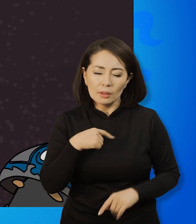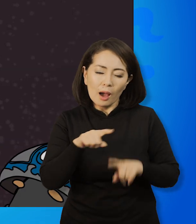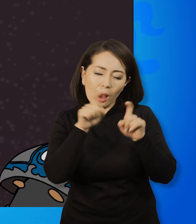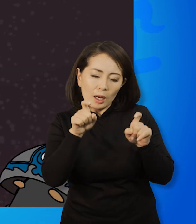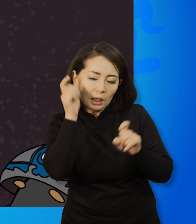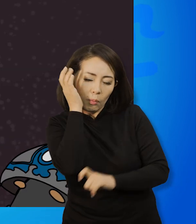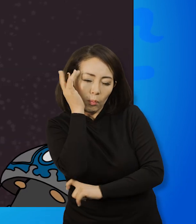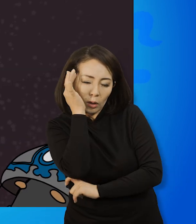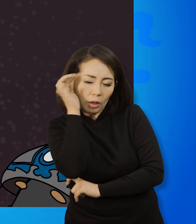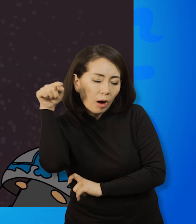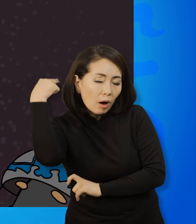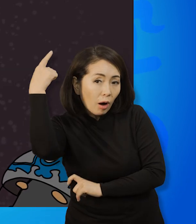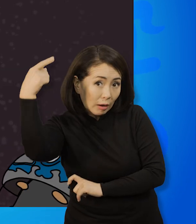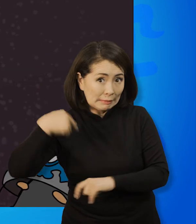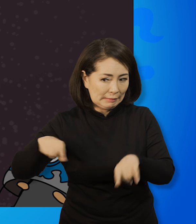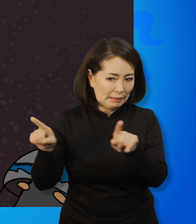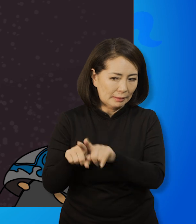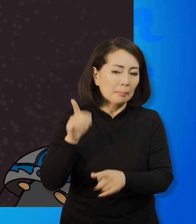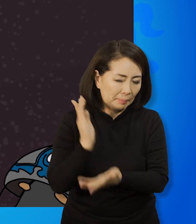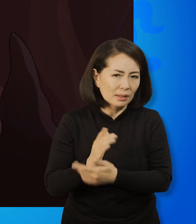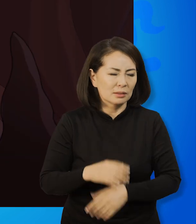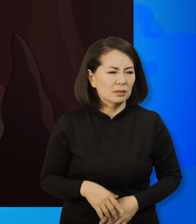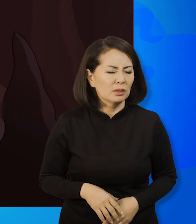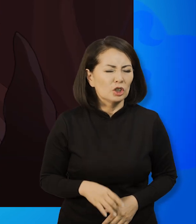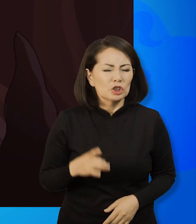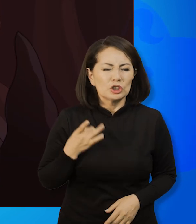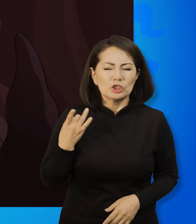Би харин тэгж бодоод л байна.